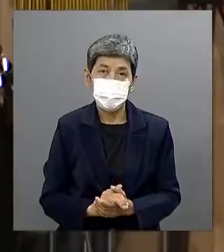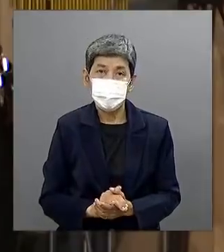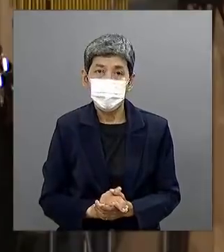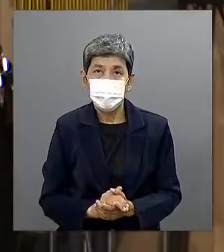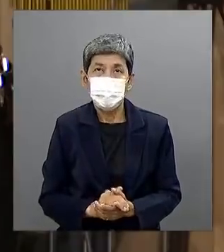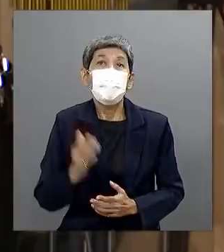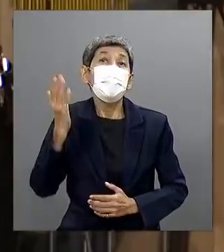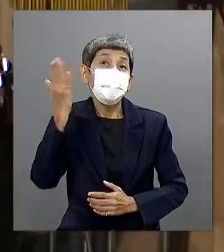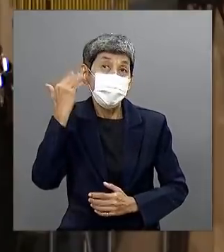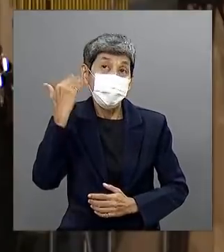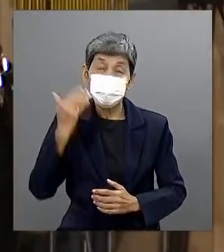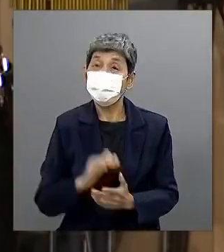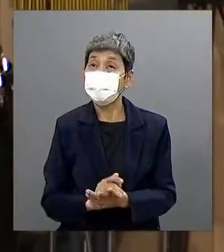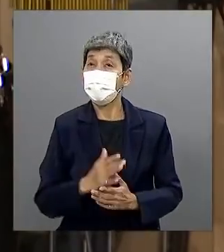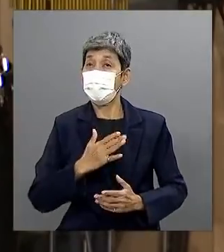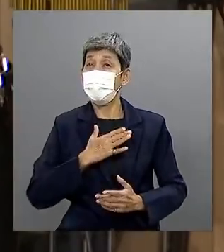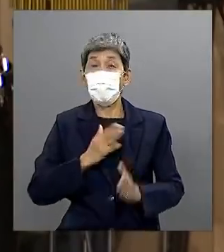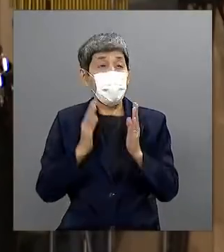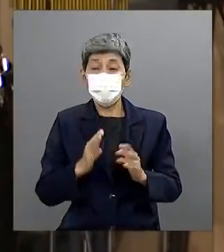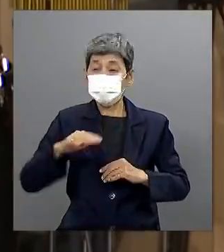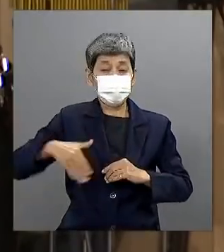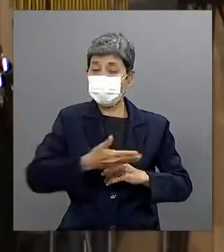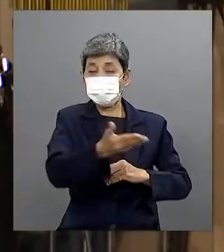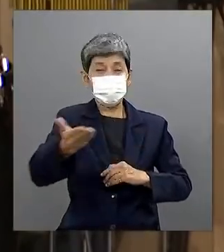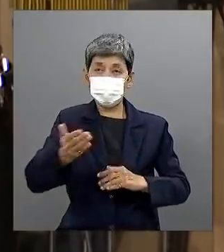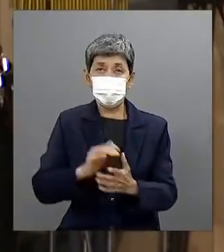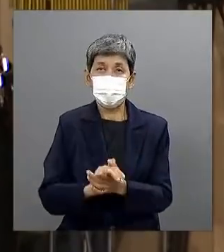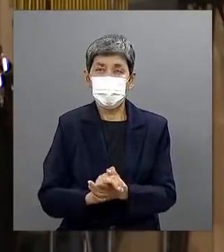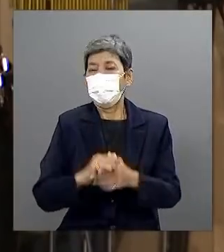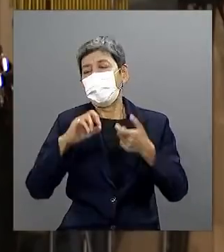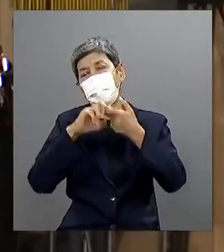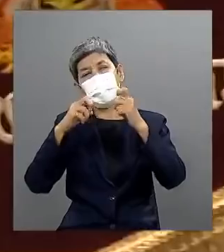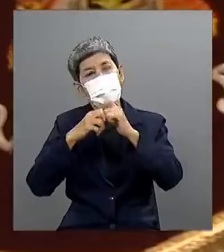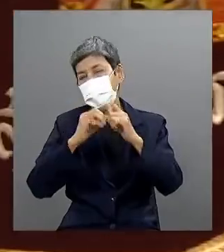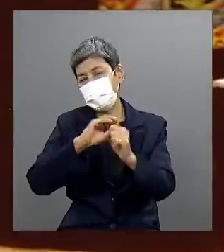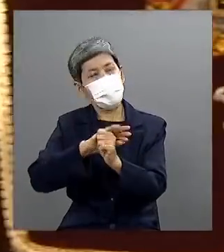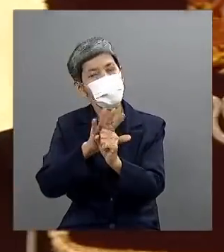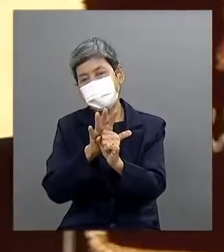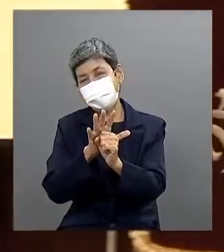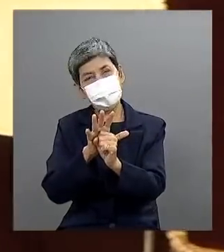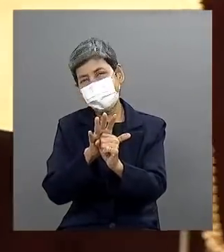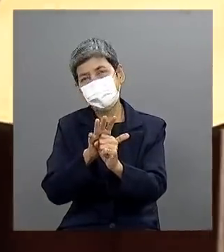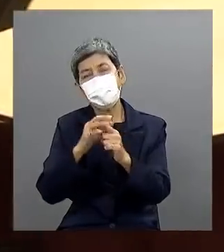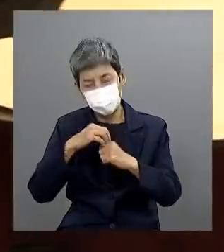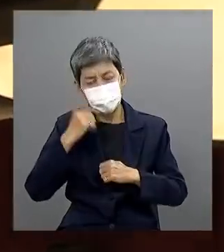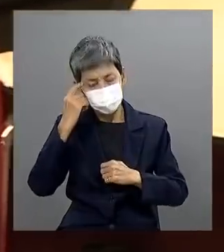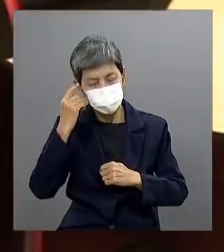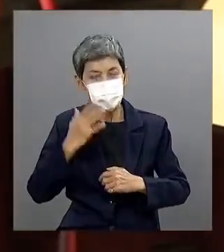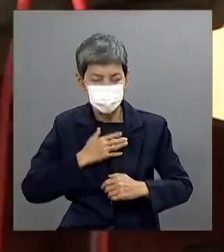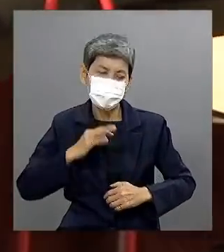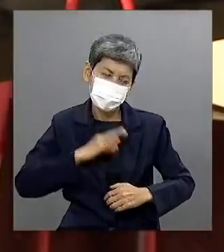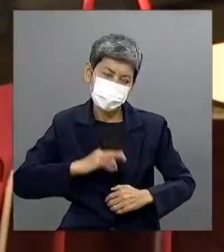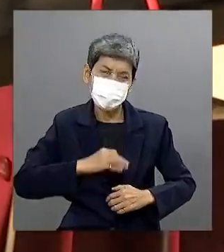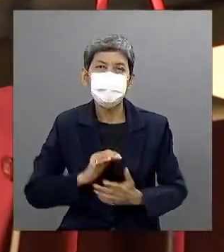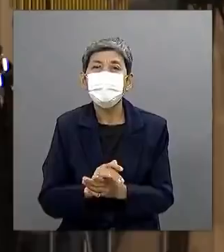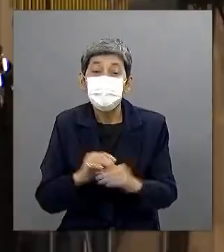คะจริงๆแล้วทุกคนแหละโดนผลกระทบจากเรื่องของโควิดทั้งหมดนะคะคือเราก็รู้สึกว่าส่งท้ายปีเก่าต้อนรับปี